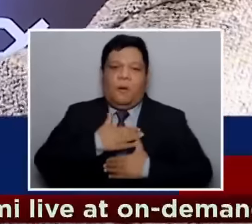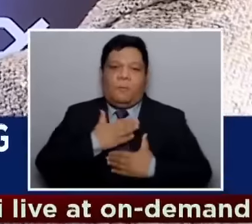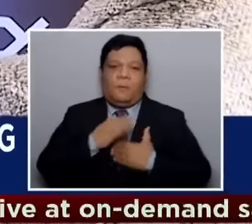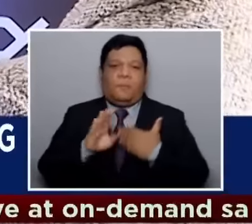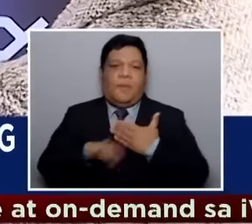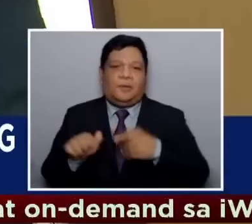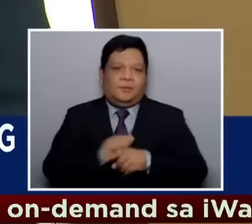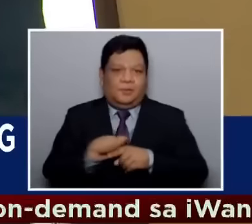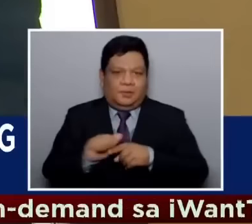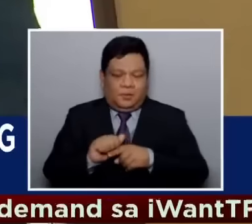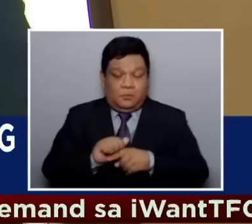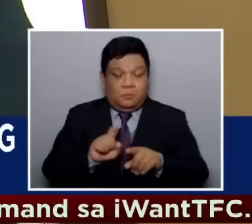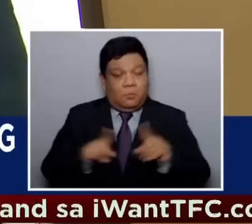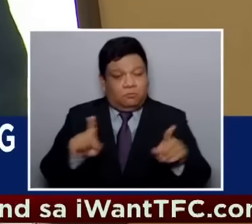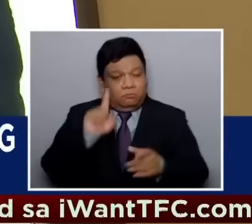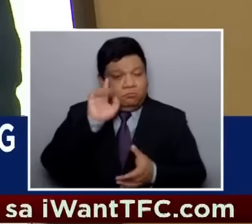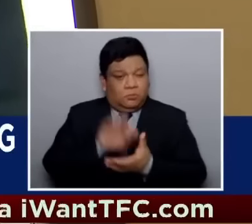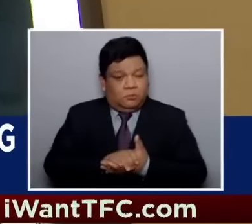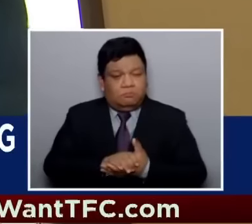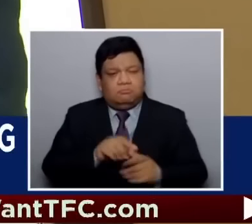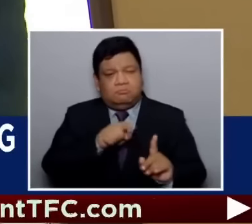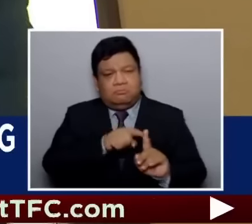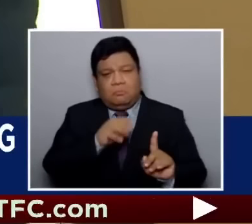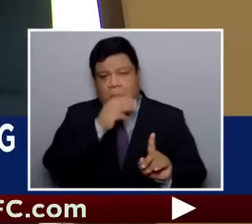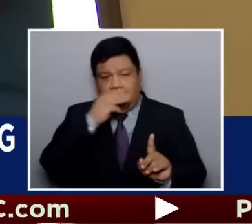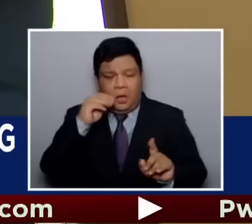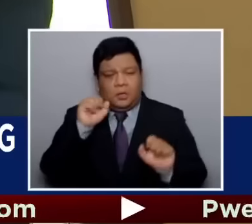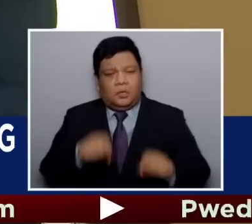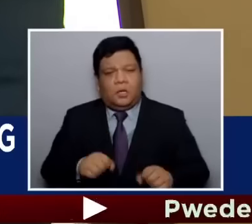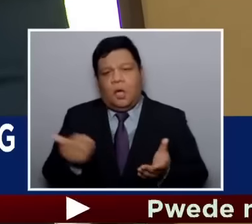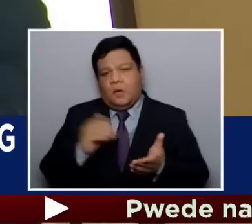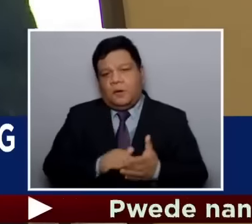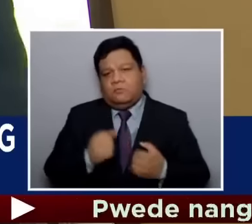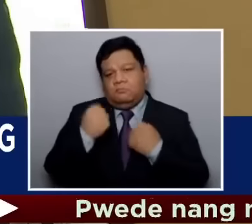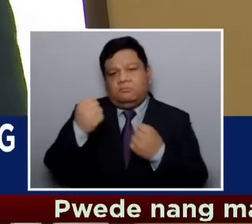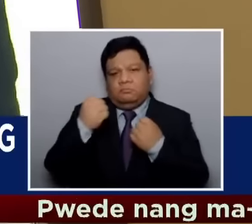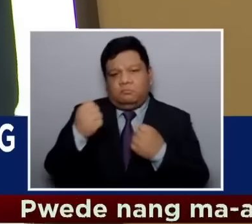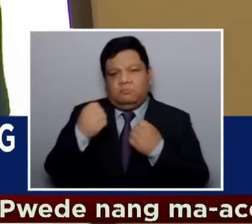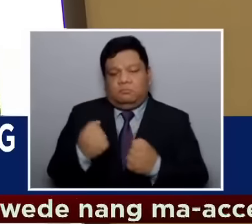Pero naniniwala siya, pwede pang bumalik si Manny sa isang championship fight.